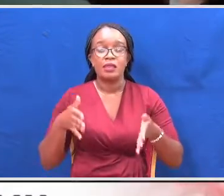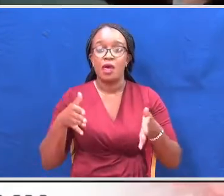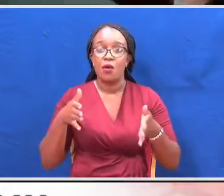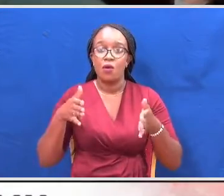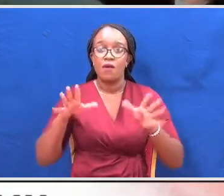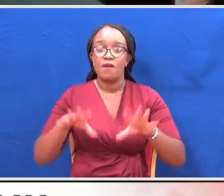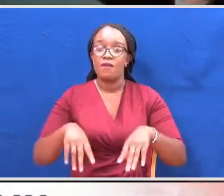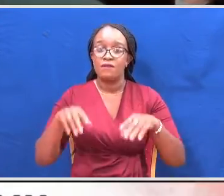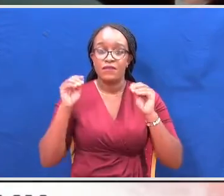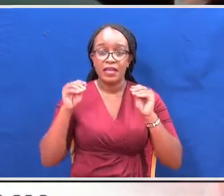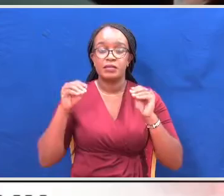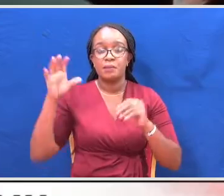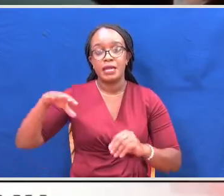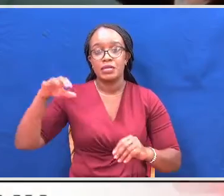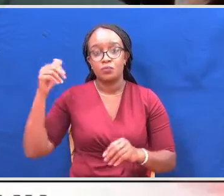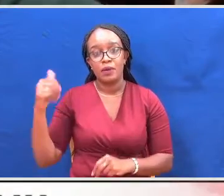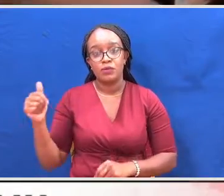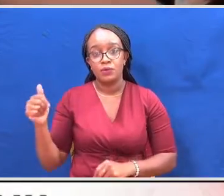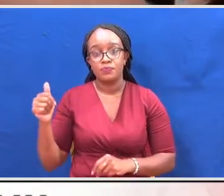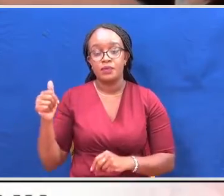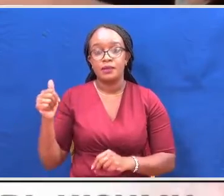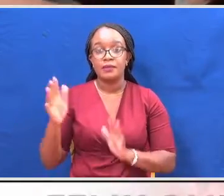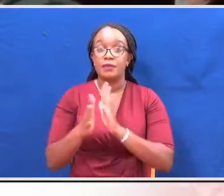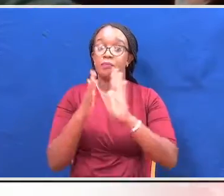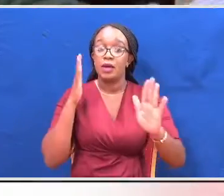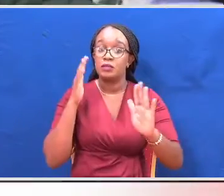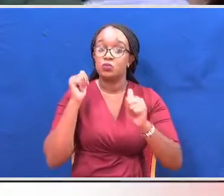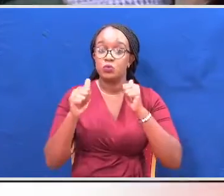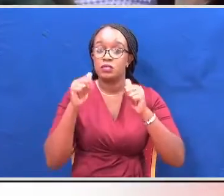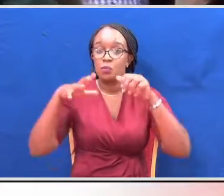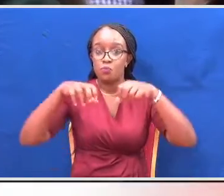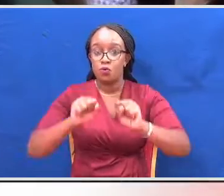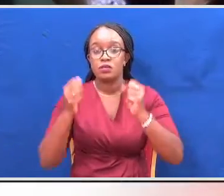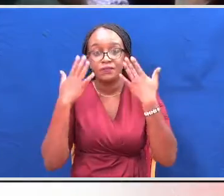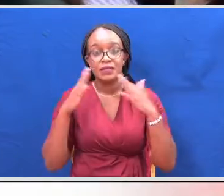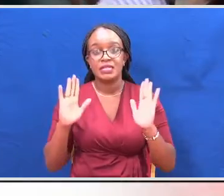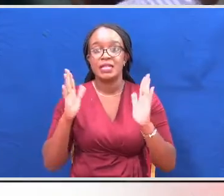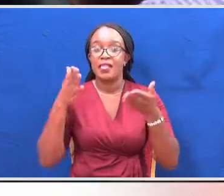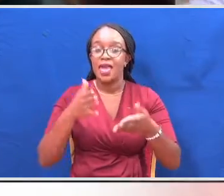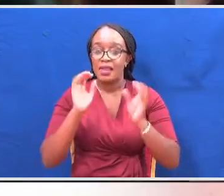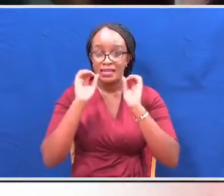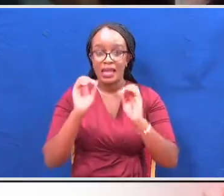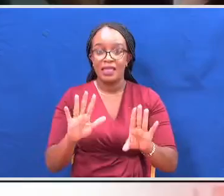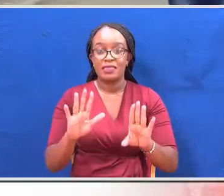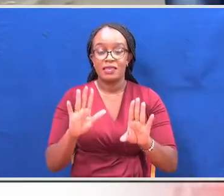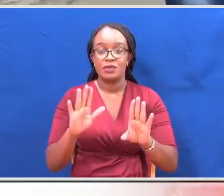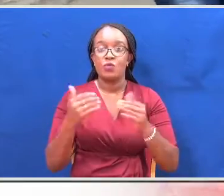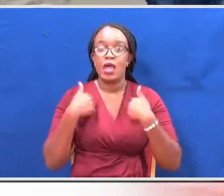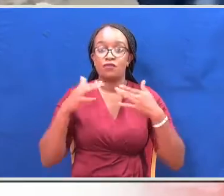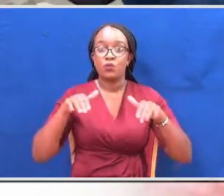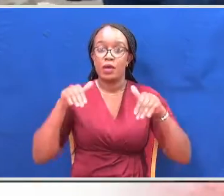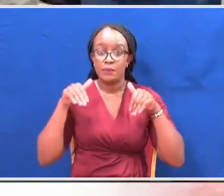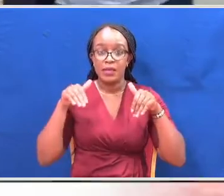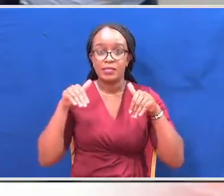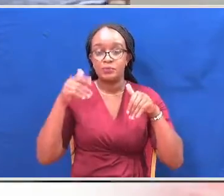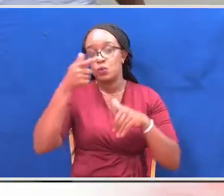ngapi? So the bus that I got and booked, apparently it wasn't there, so we have to wait and we paid 3,000 shillings. Wanafunzi